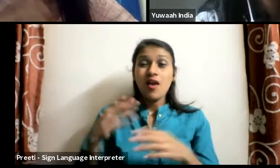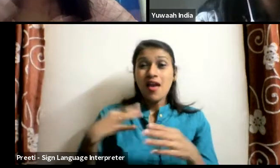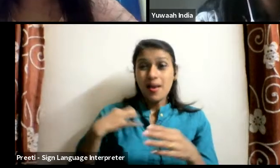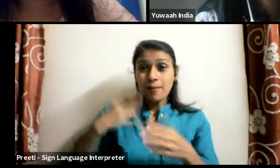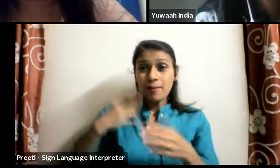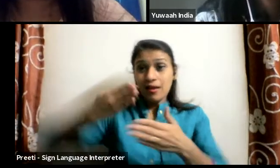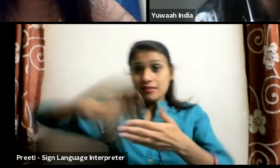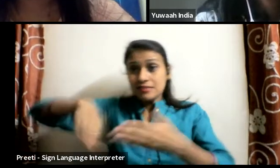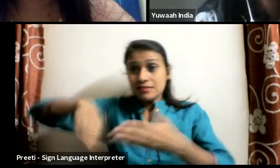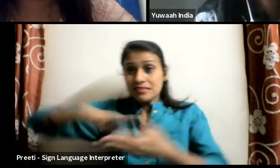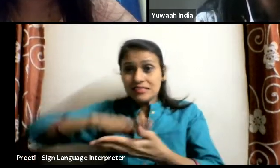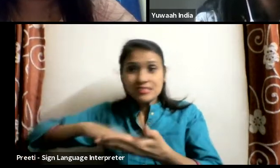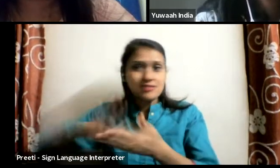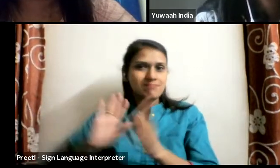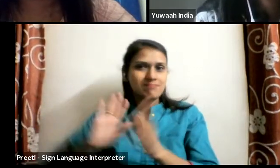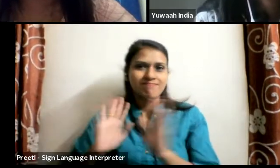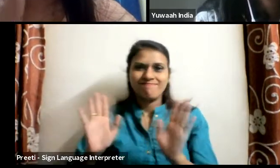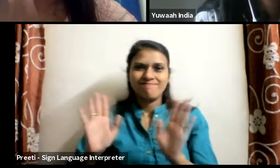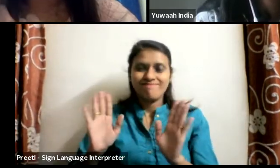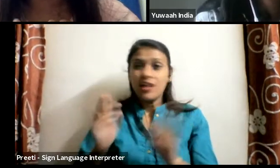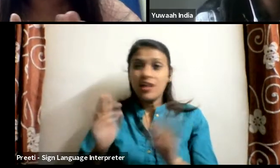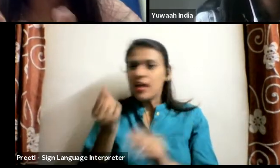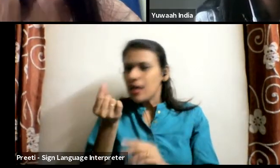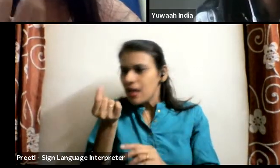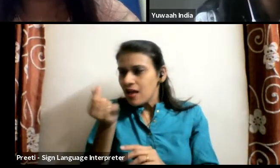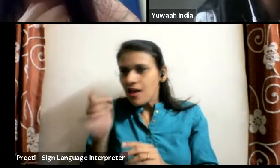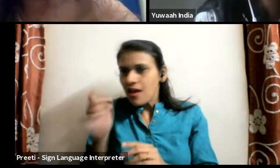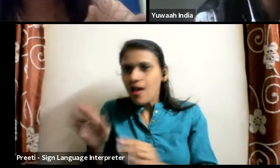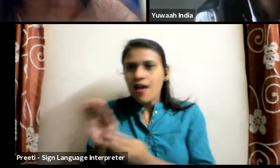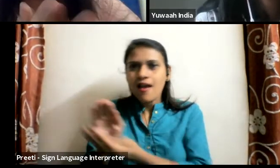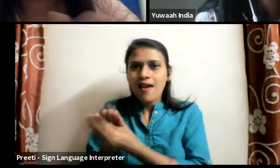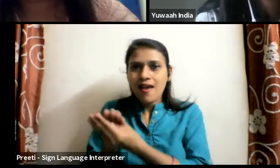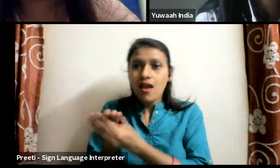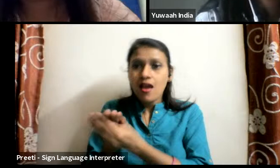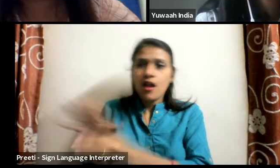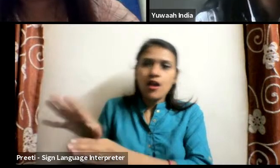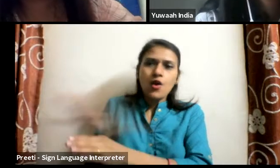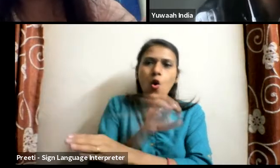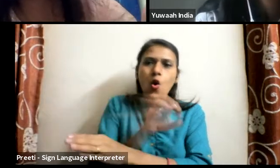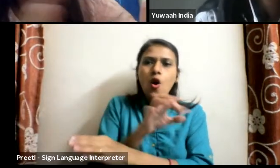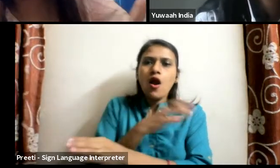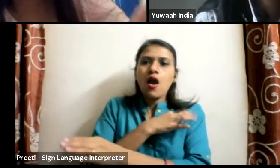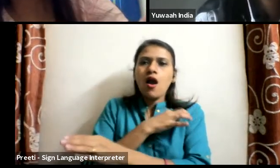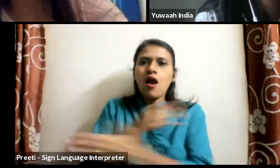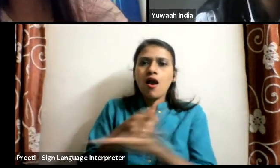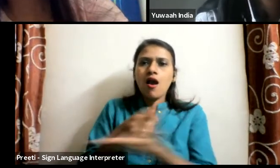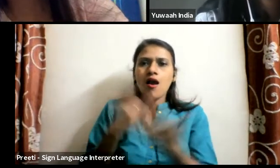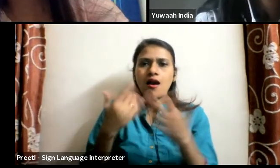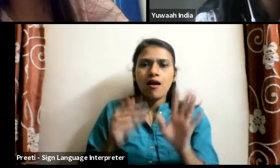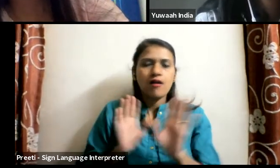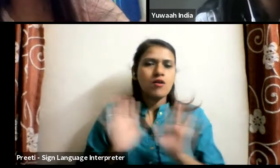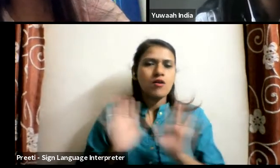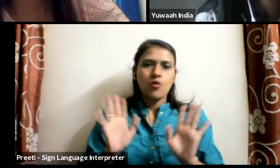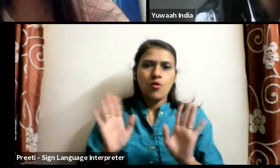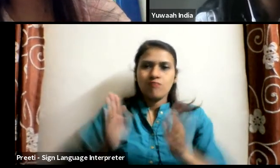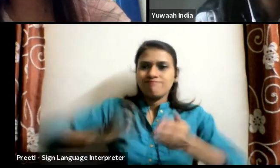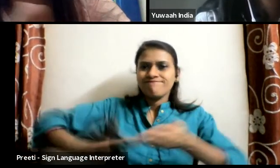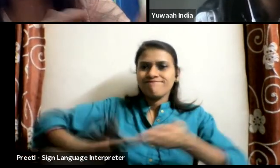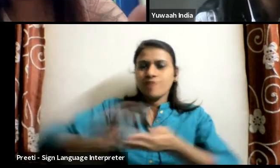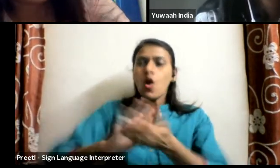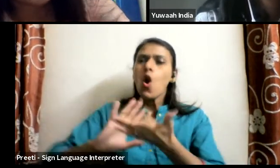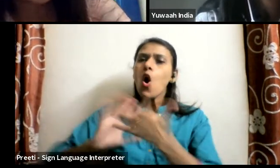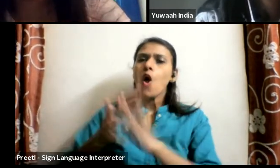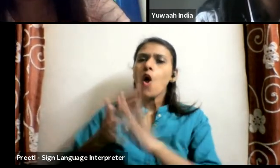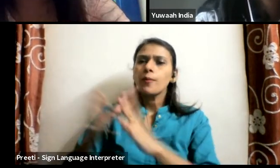बिकॉज हो सकता है थोड़ा बहुत वायरस रह जाए तो वो कपड़े में आकर के दूसरी जगह फैल सकता है। अपने आप उसको ड्राई करने दीजिए, नहीं तो अगर आप